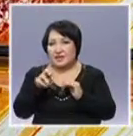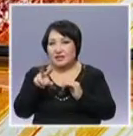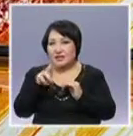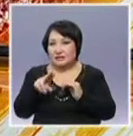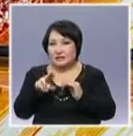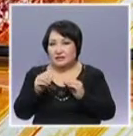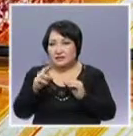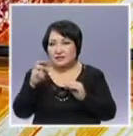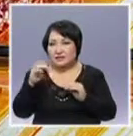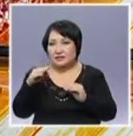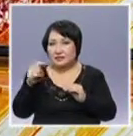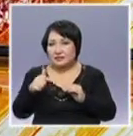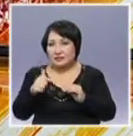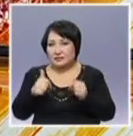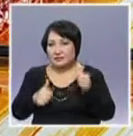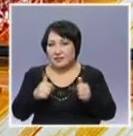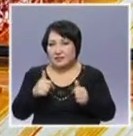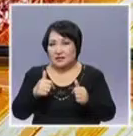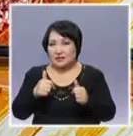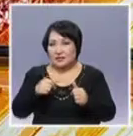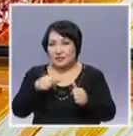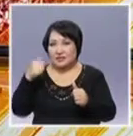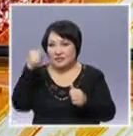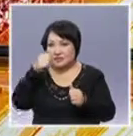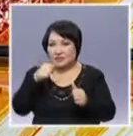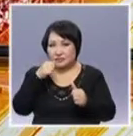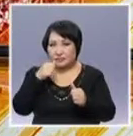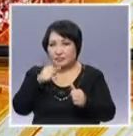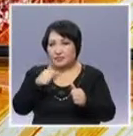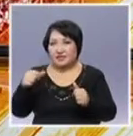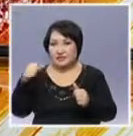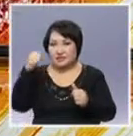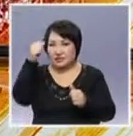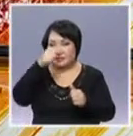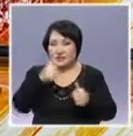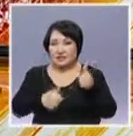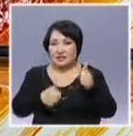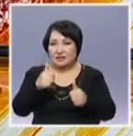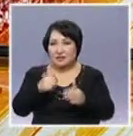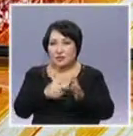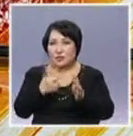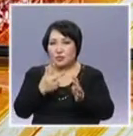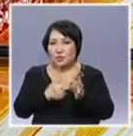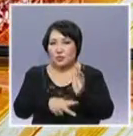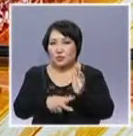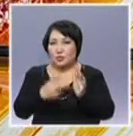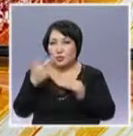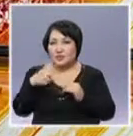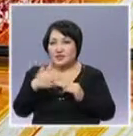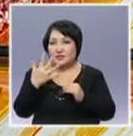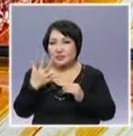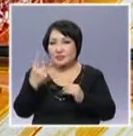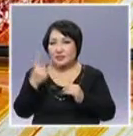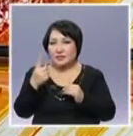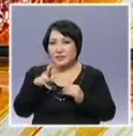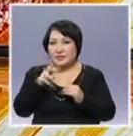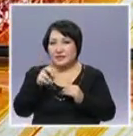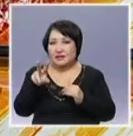жылмен салыстырғанда 31 миллиардқа артық. Енді мына